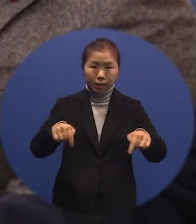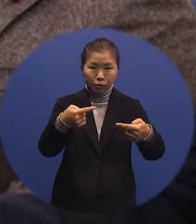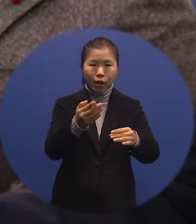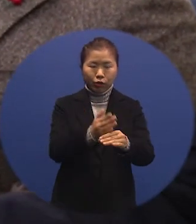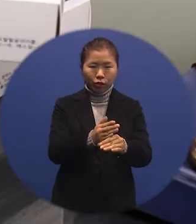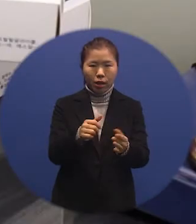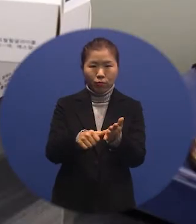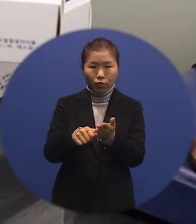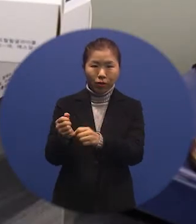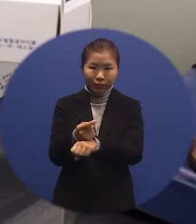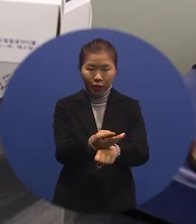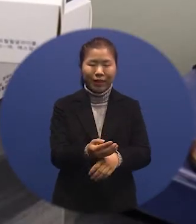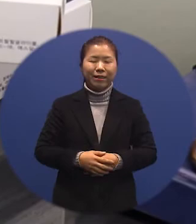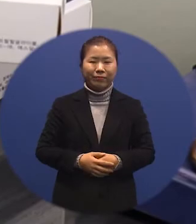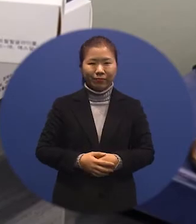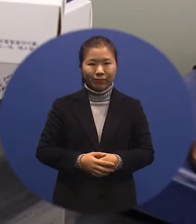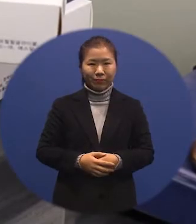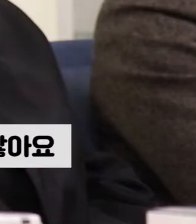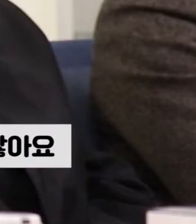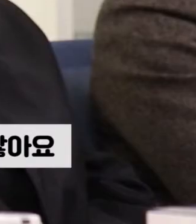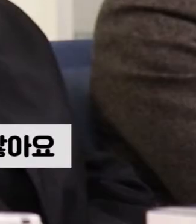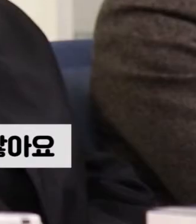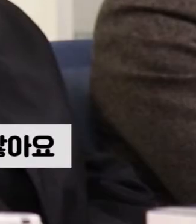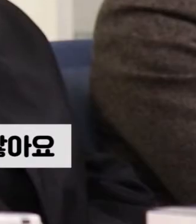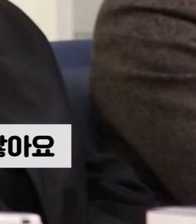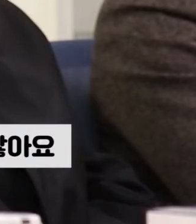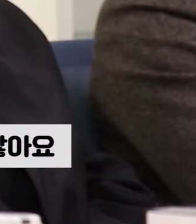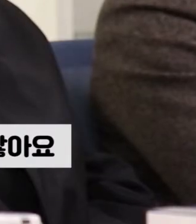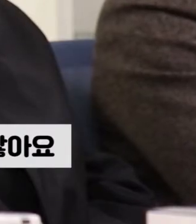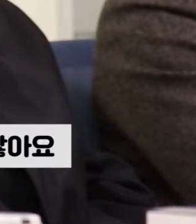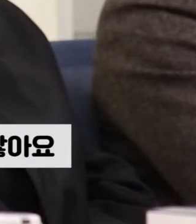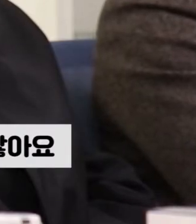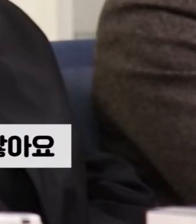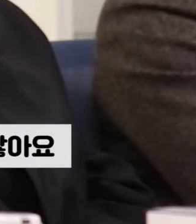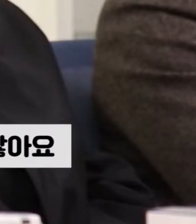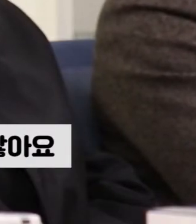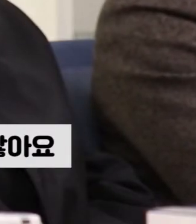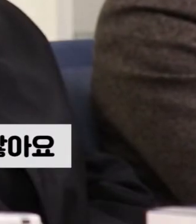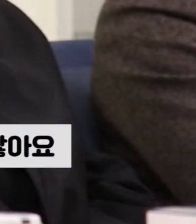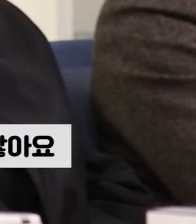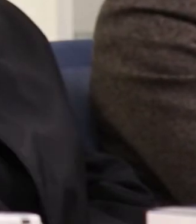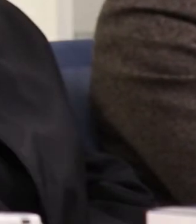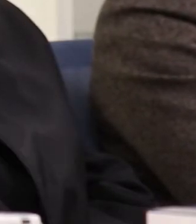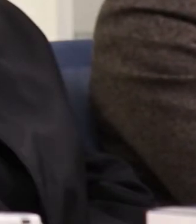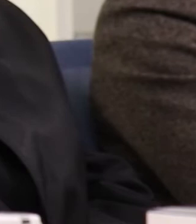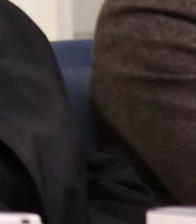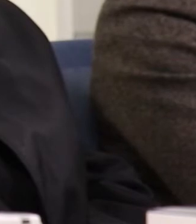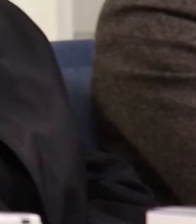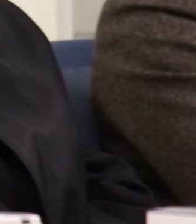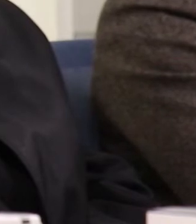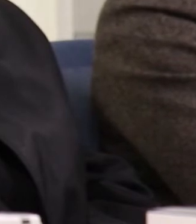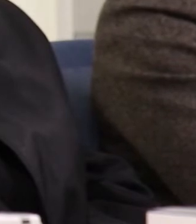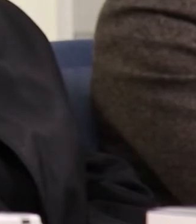성품 전달식이 진행됐습니다. 자신의 생계에 좀 걱정하시느라고 여러 가지 자신을 가꾸지 못하시잖아요. 그래서 그런